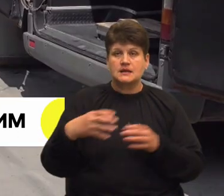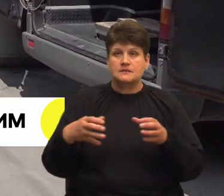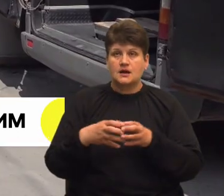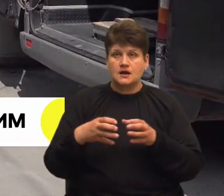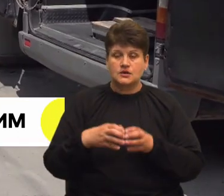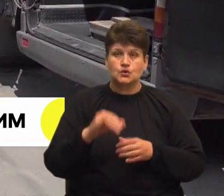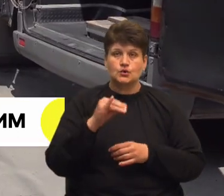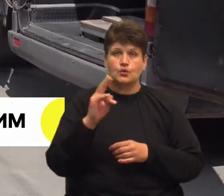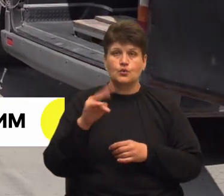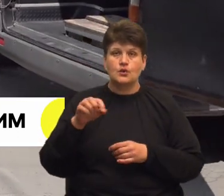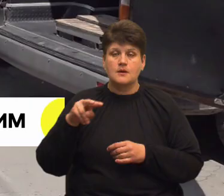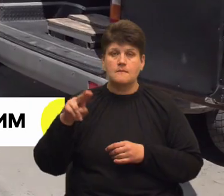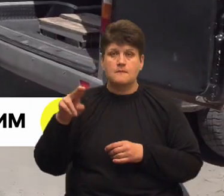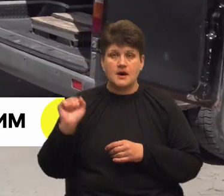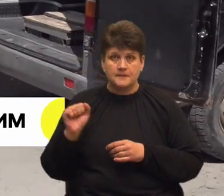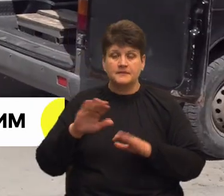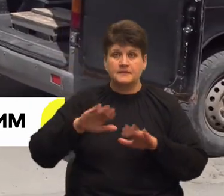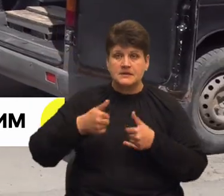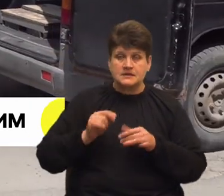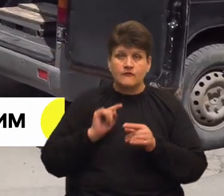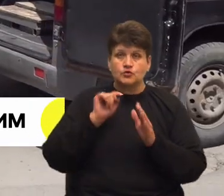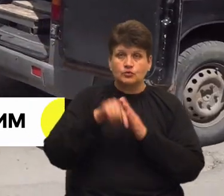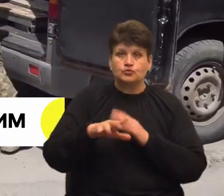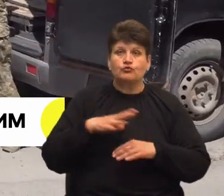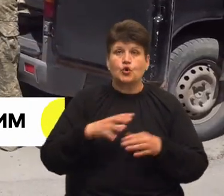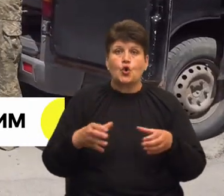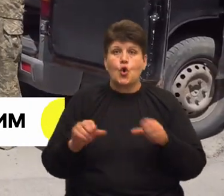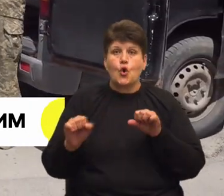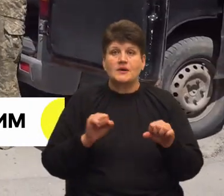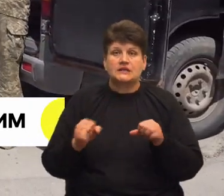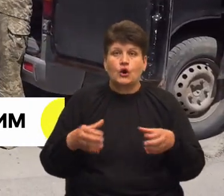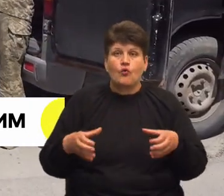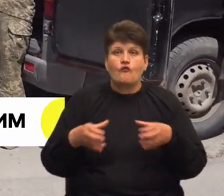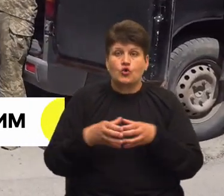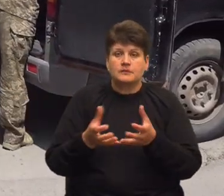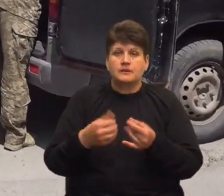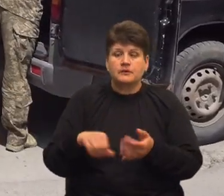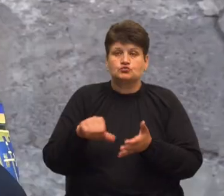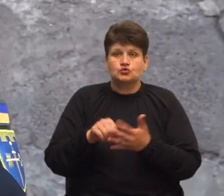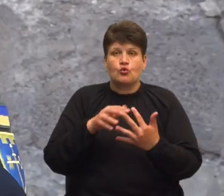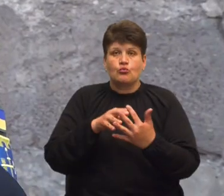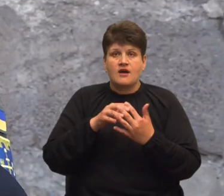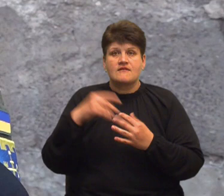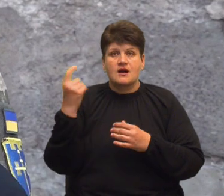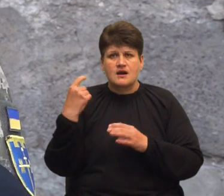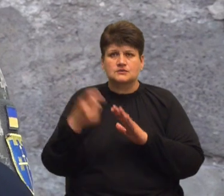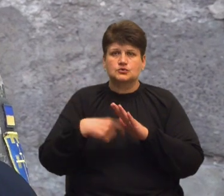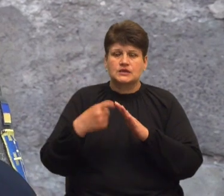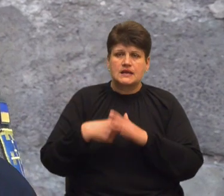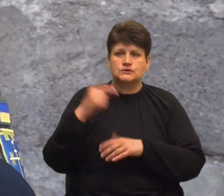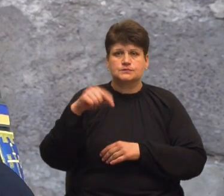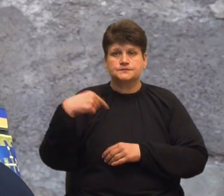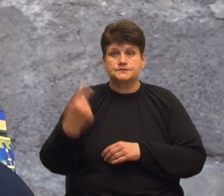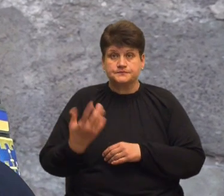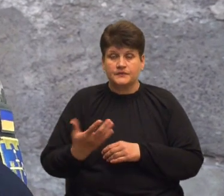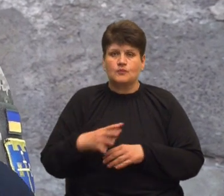кульпа після повномасштабного вторгнення був командиром роти брав участь у боях на Харківщині Донеччині та Луганщині Олександр захарків завжди був